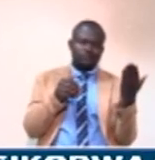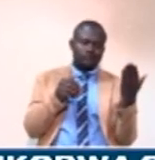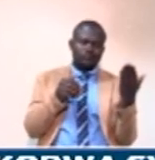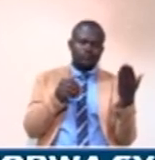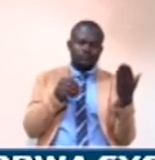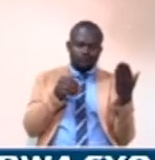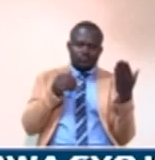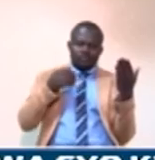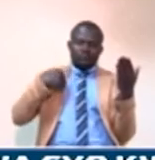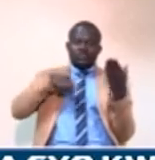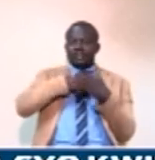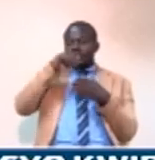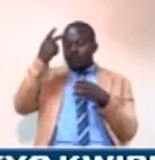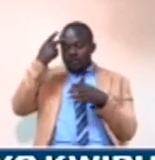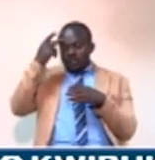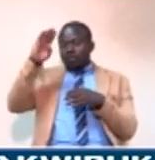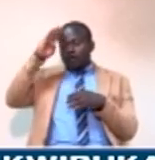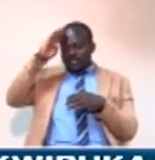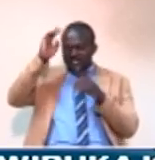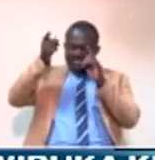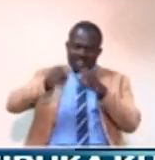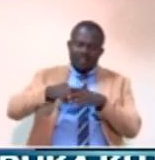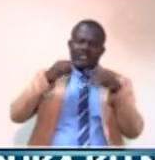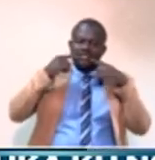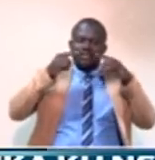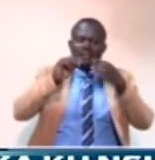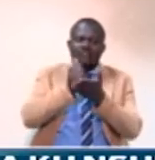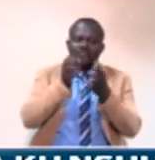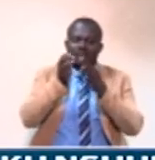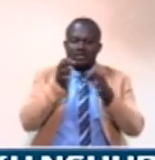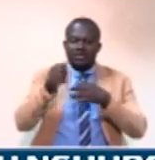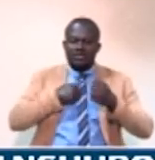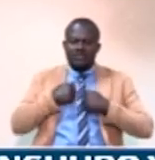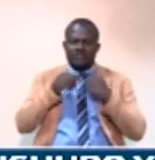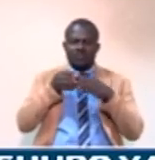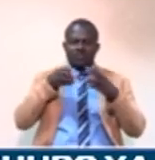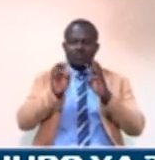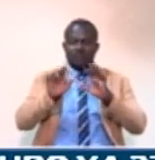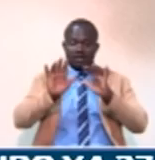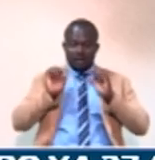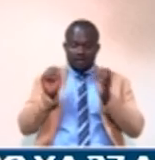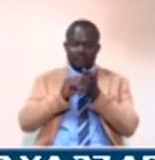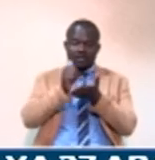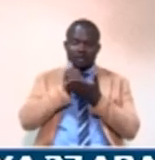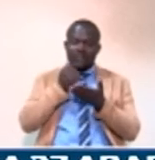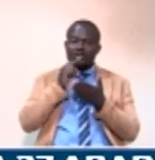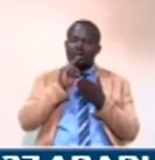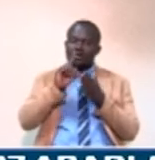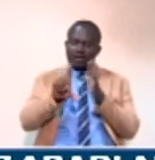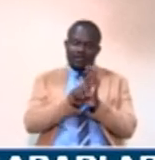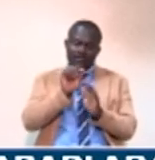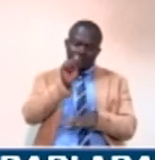Murabizi polisi yaje hano inshuro nyinshi yasohora idufasha mu gusobanurira Abanyarwanda uburyo bakirinda ndetse no kudufasha yuko amabwiriza